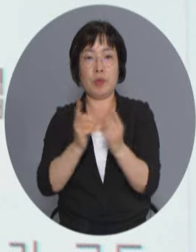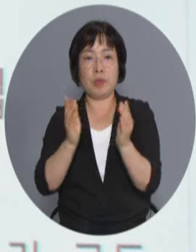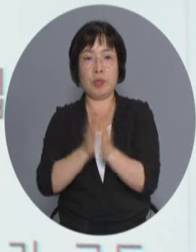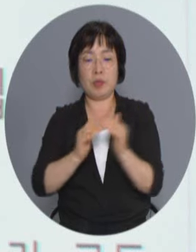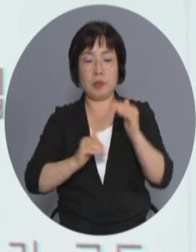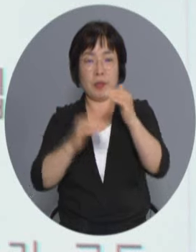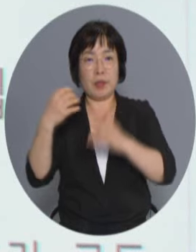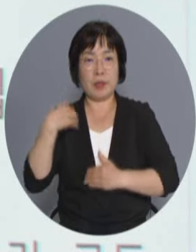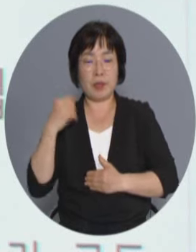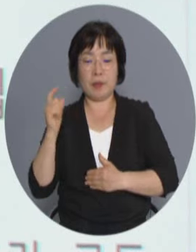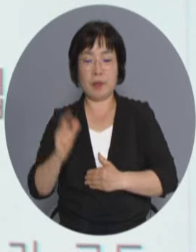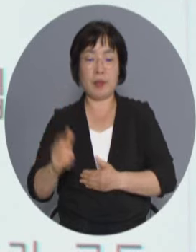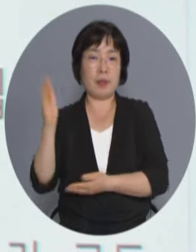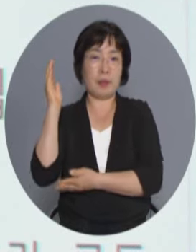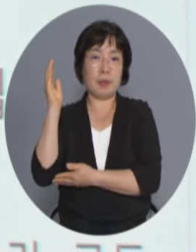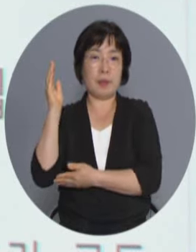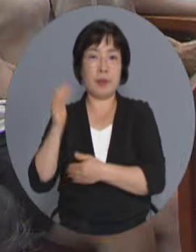진행해야 한다고 강조했습니다